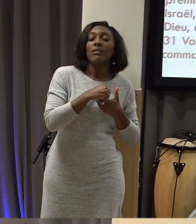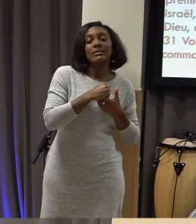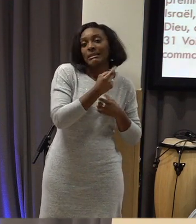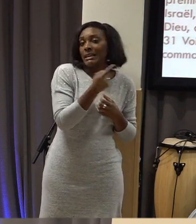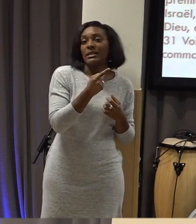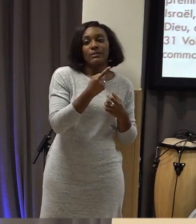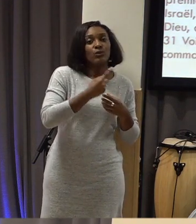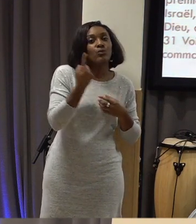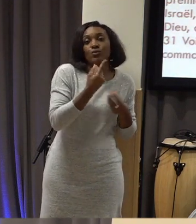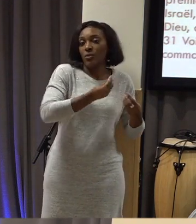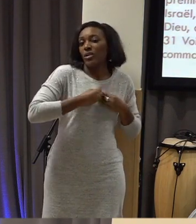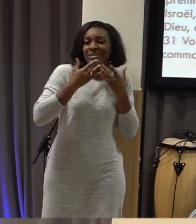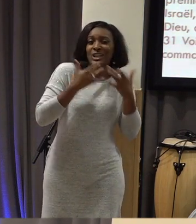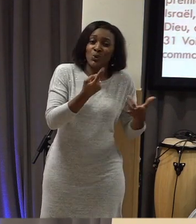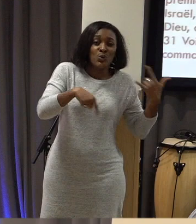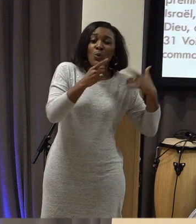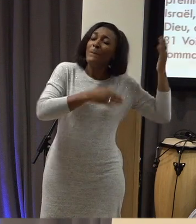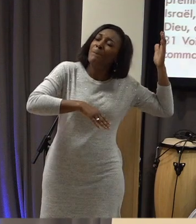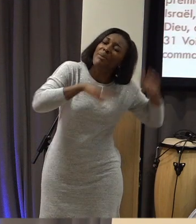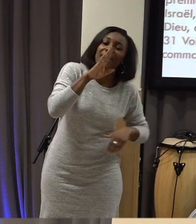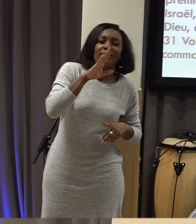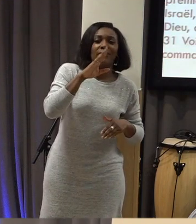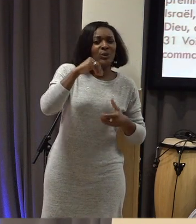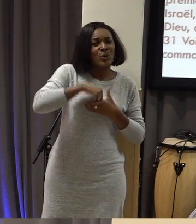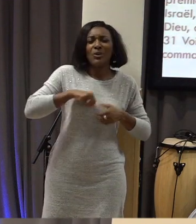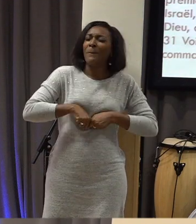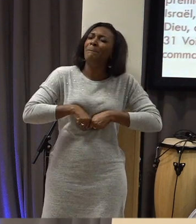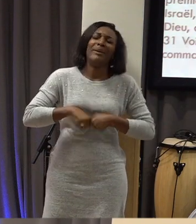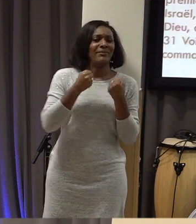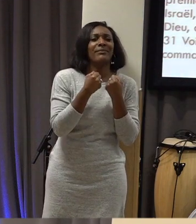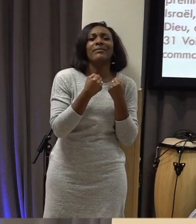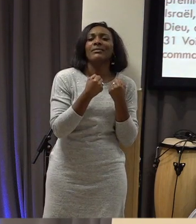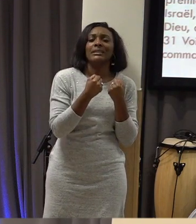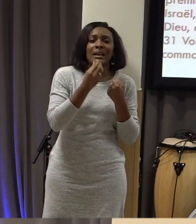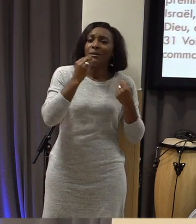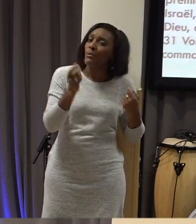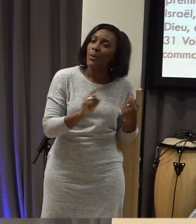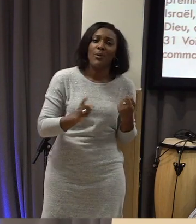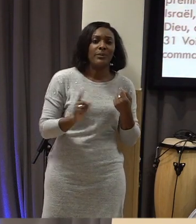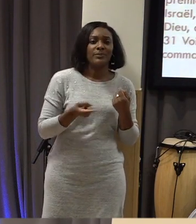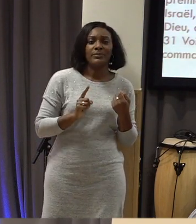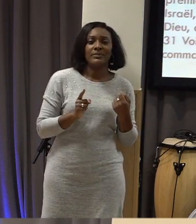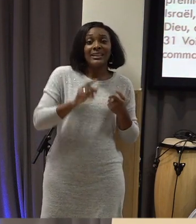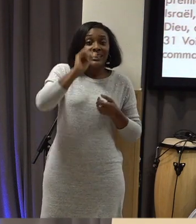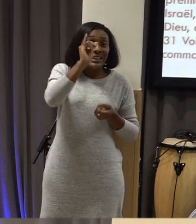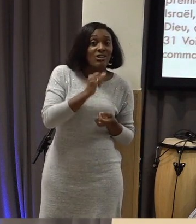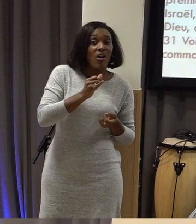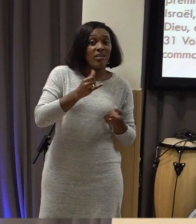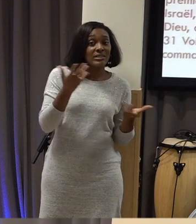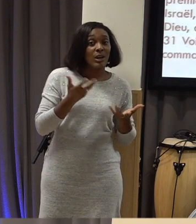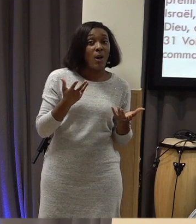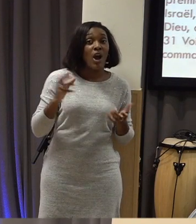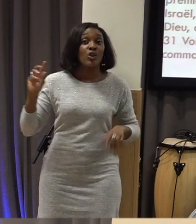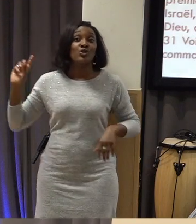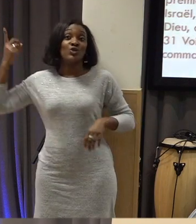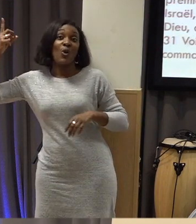décevoir et souvent de façon destructrice. Une idole, c'est tout ce qui est plus important